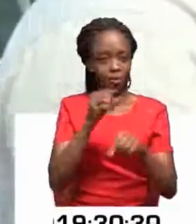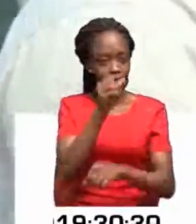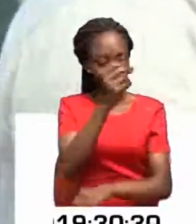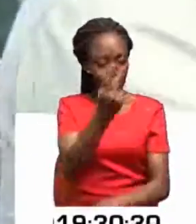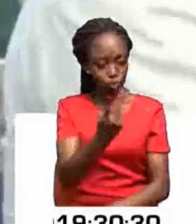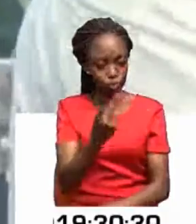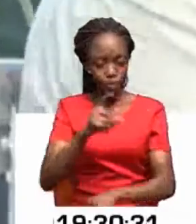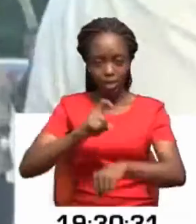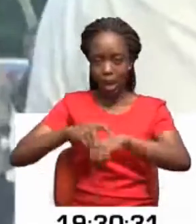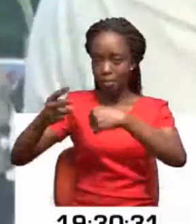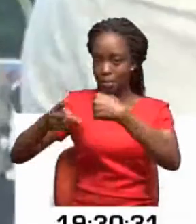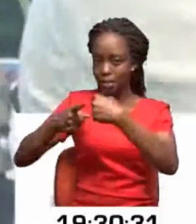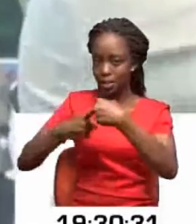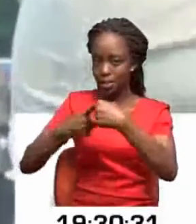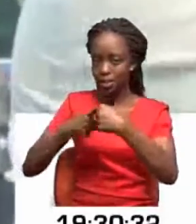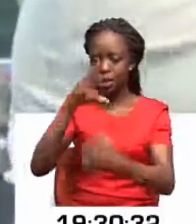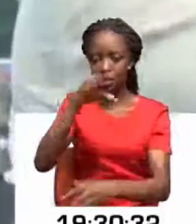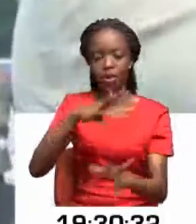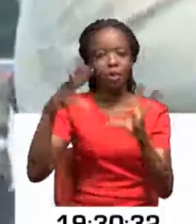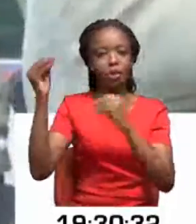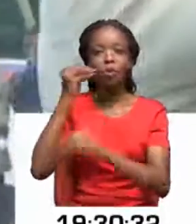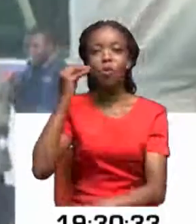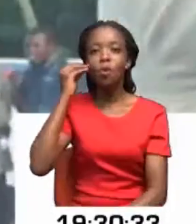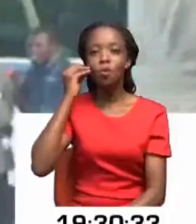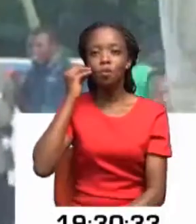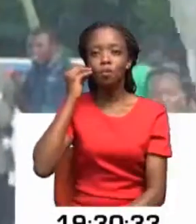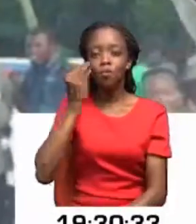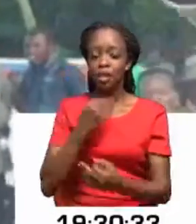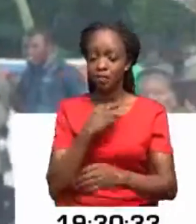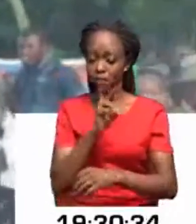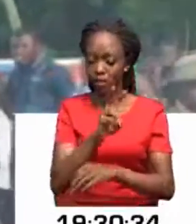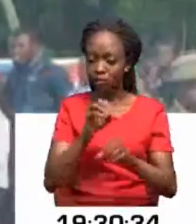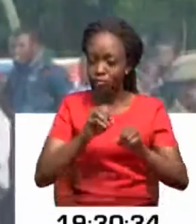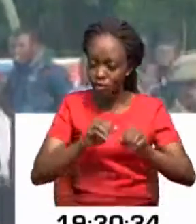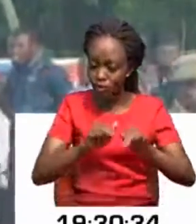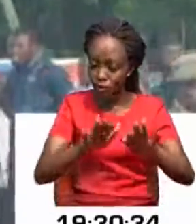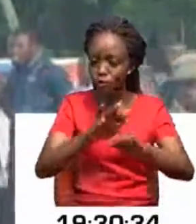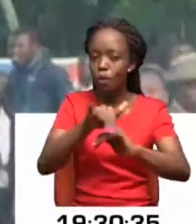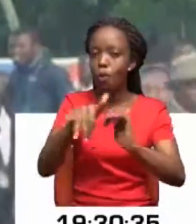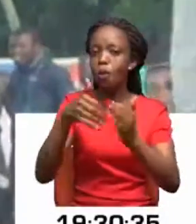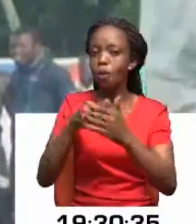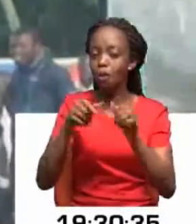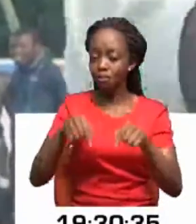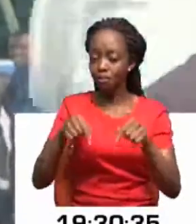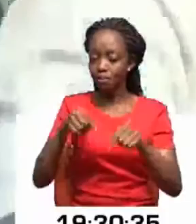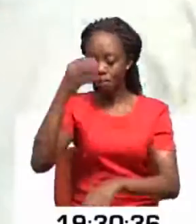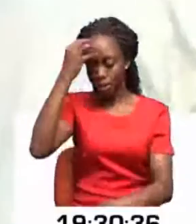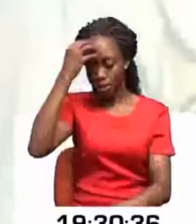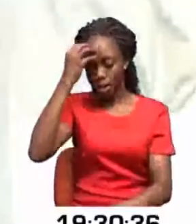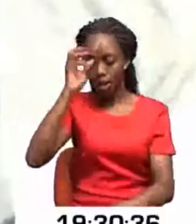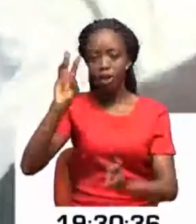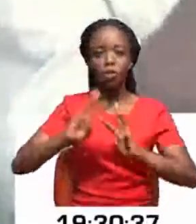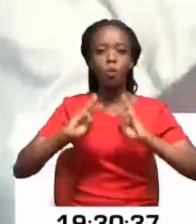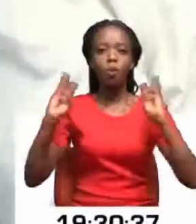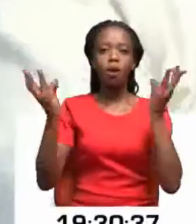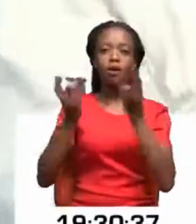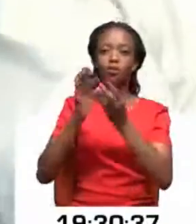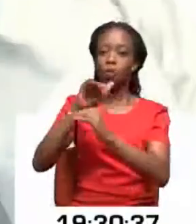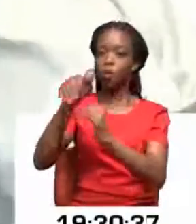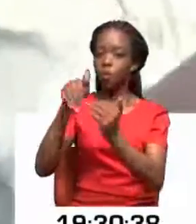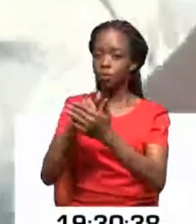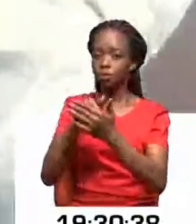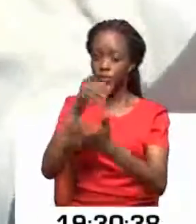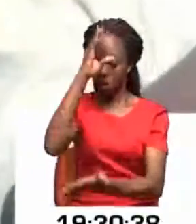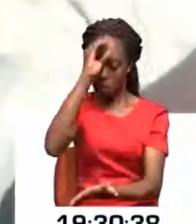12 asubuhi anaenda nyumbani. Kwa sababu ukiangalia kwa devolution yote hapa Trans Nzoia, ukiangalia dunia mzima, ofisi